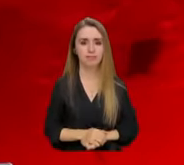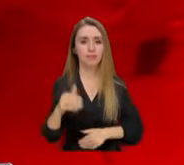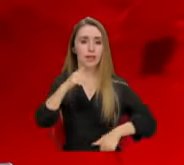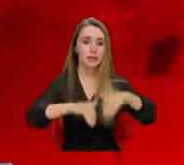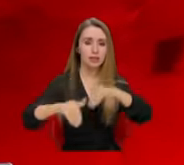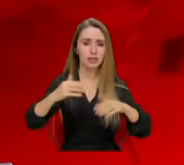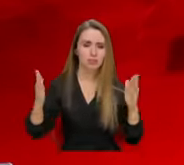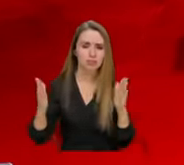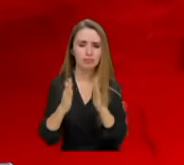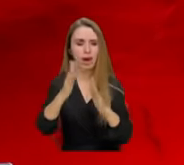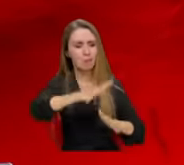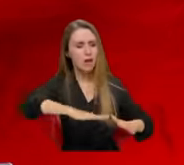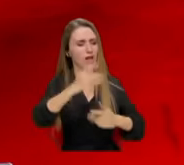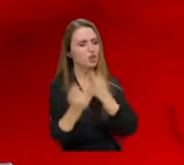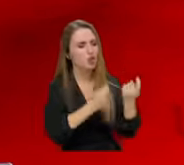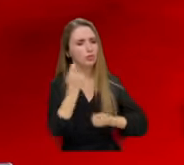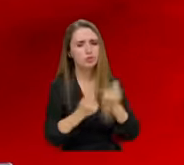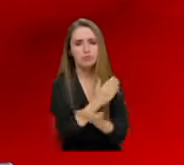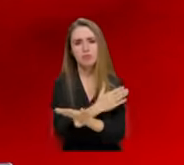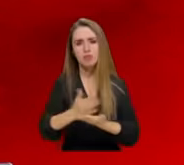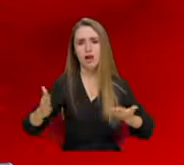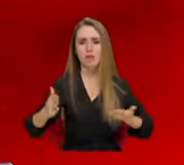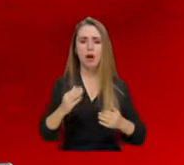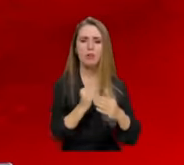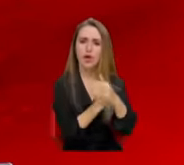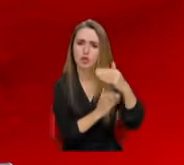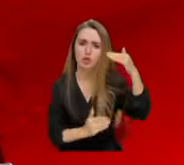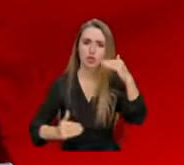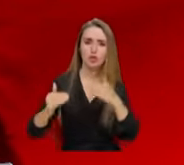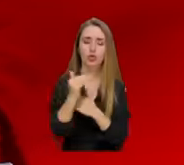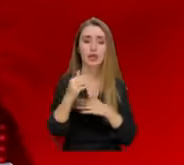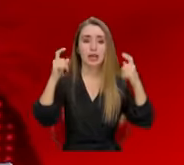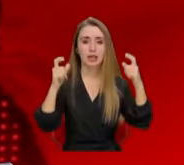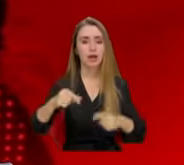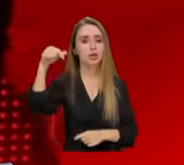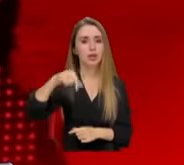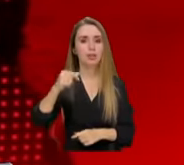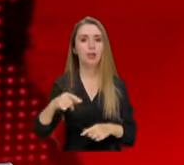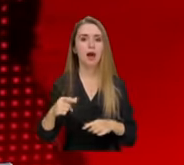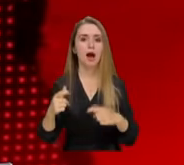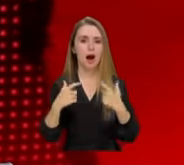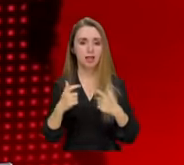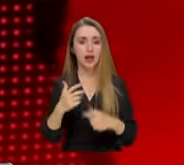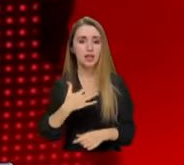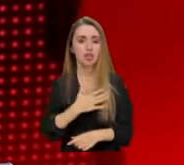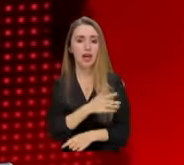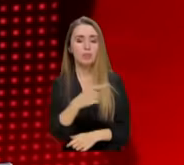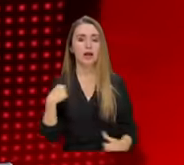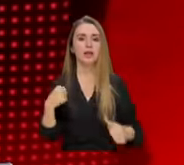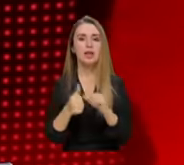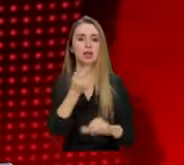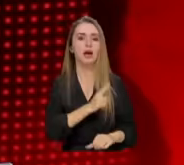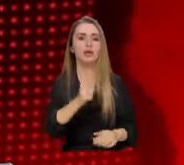Seçim yaklaştıkça meydanlar daha da hareketleniyor. Tansiyonun yüksek olduğu adres bu kez Hatay'dı. CHP'nin yeniden